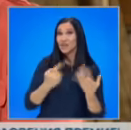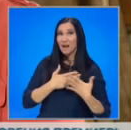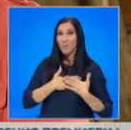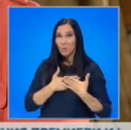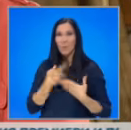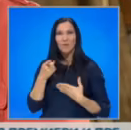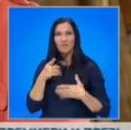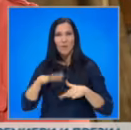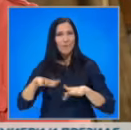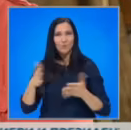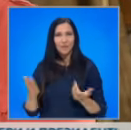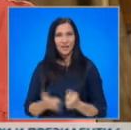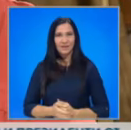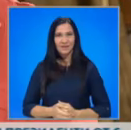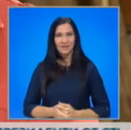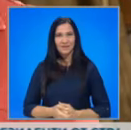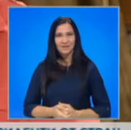любовта при това положение?